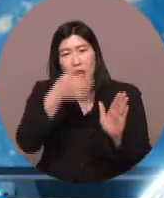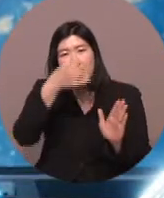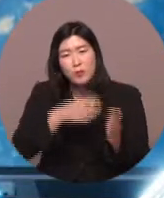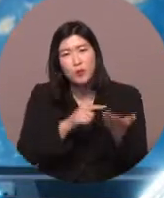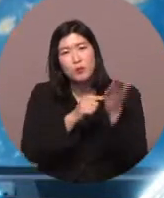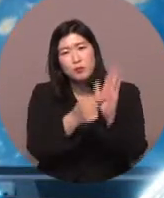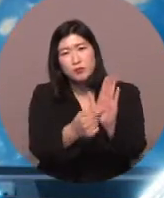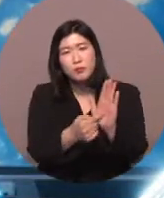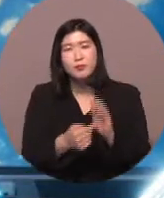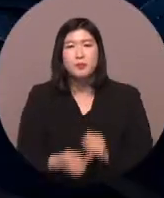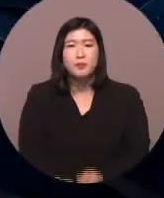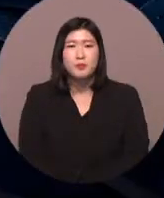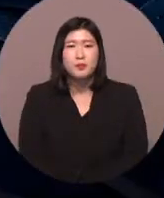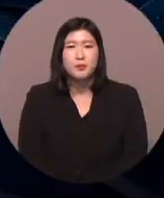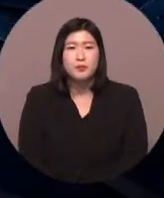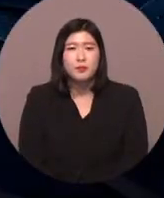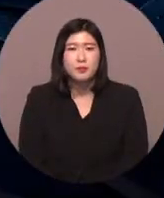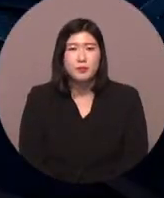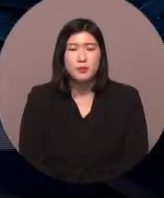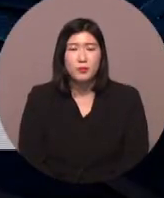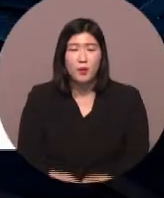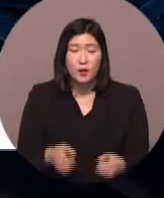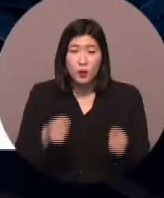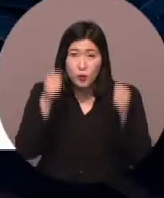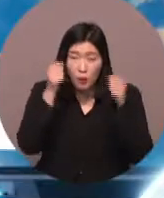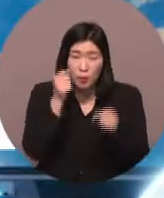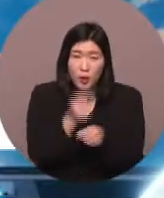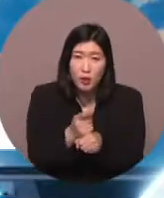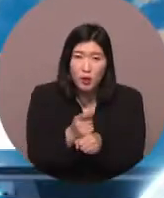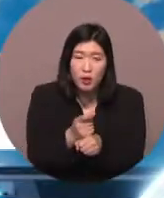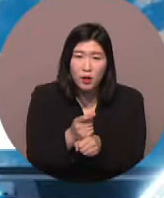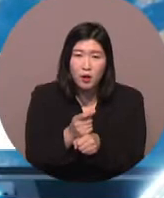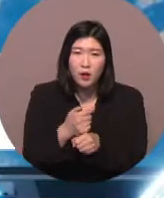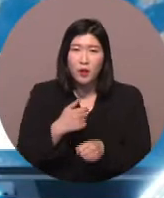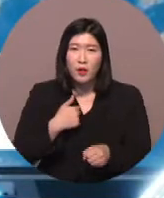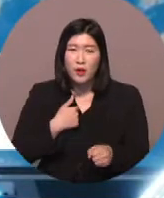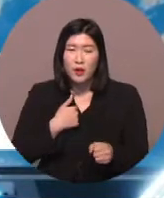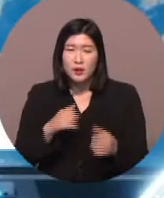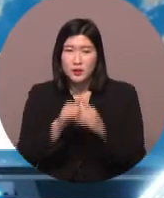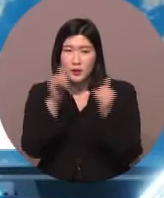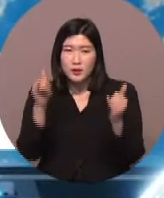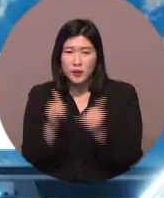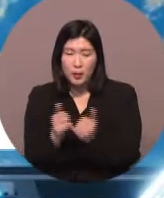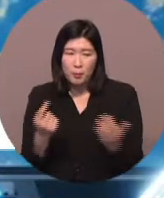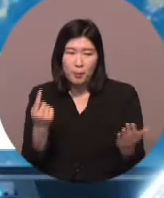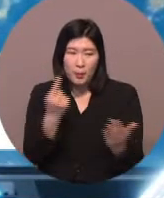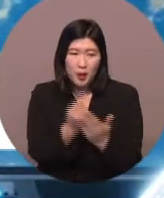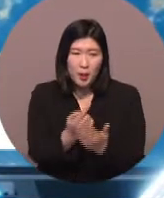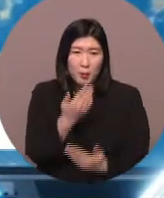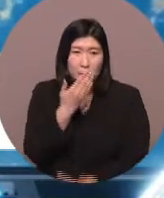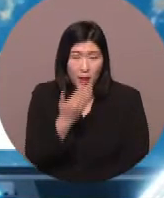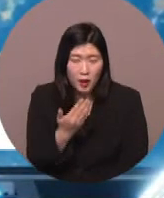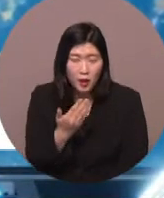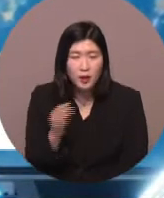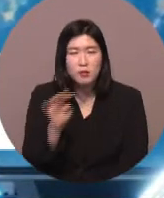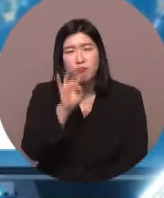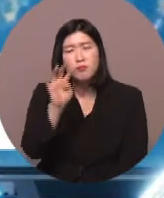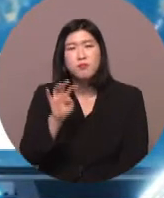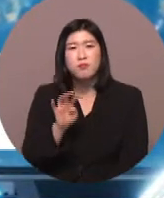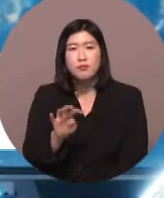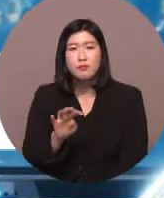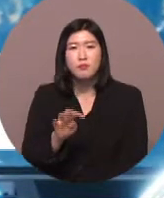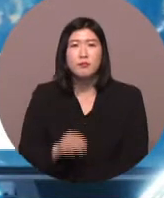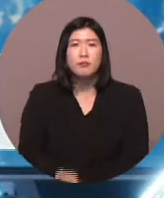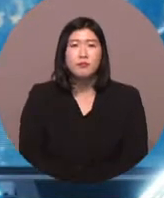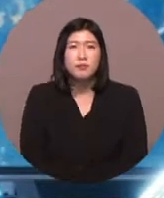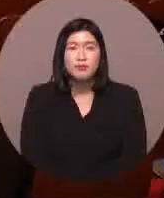심정을 대변했습니다. 벌써 졸업이네. 평범하기만 한 내가 잘해낼 수 있을까? 나는 과연 사회에 나갈 준비가